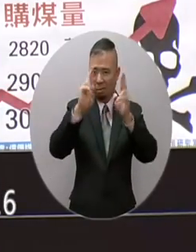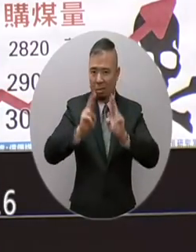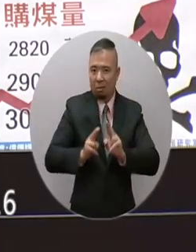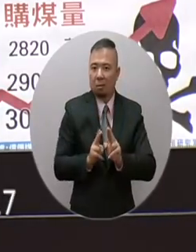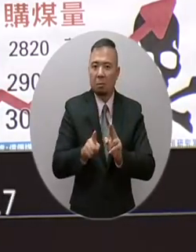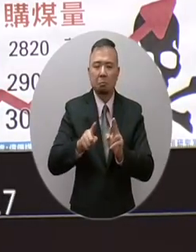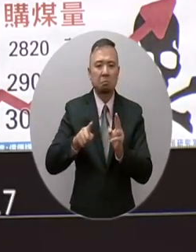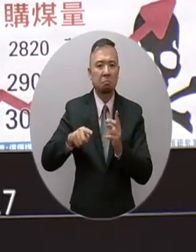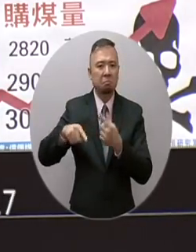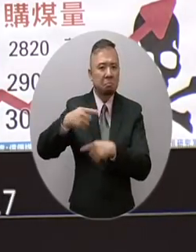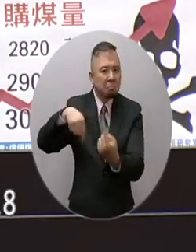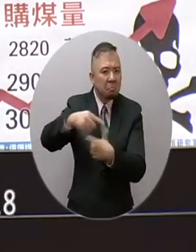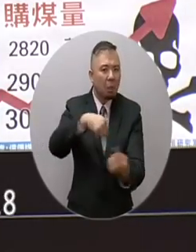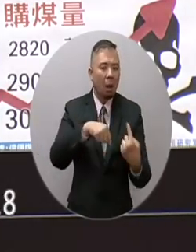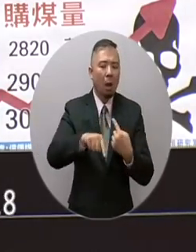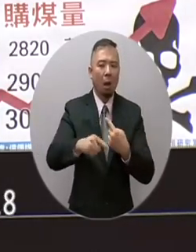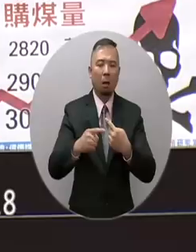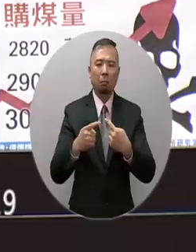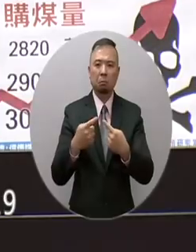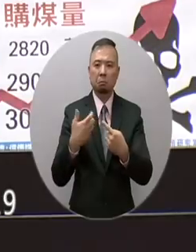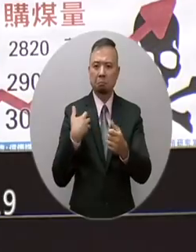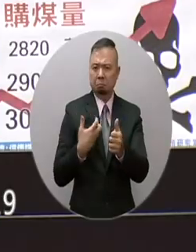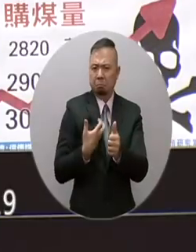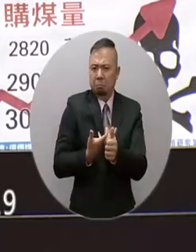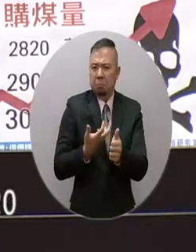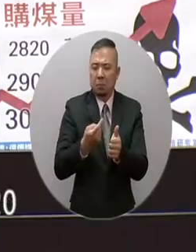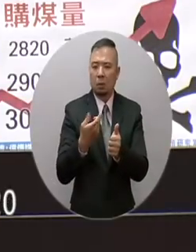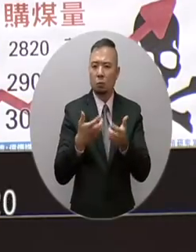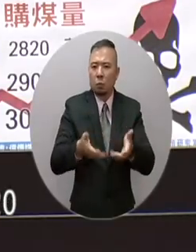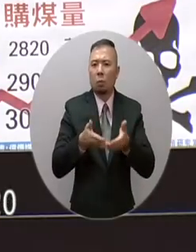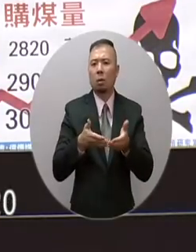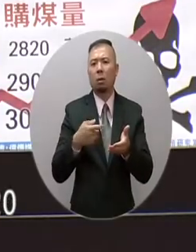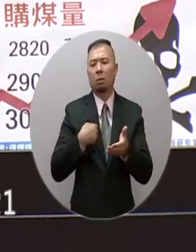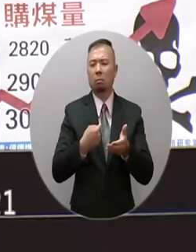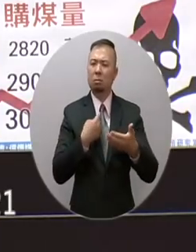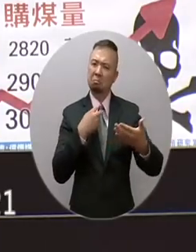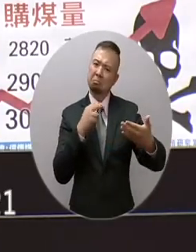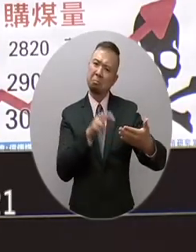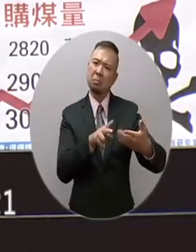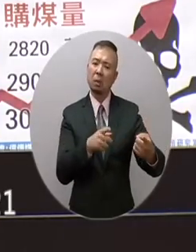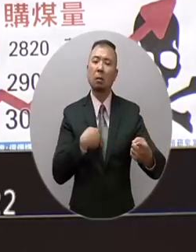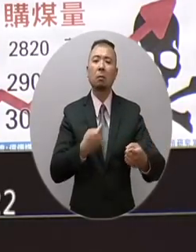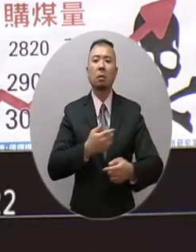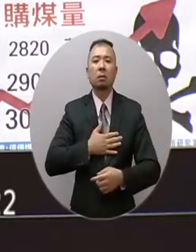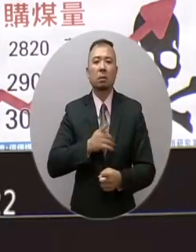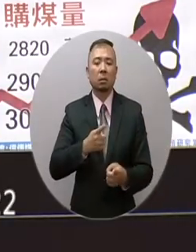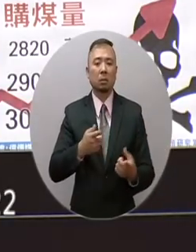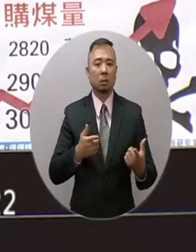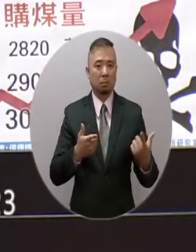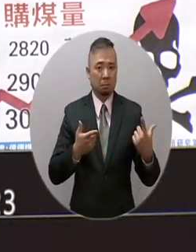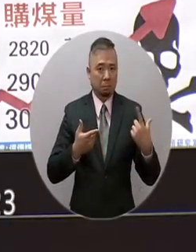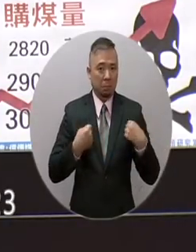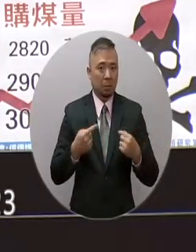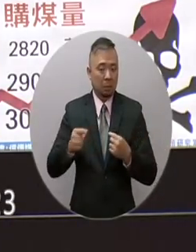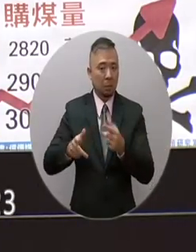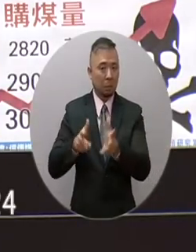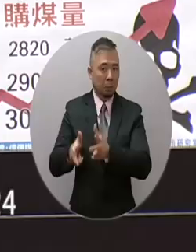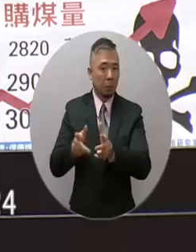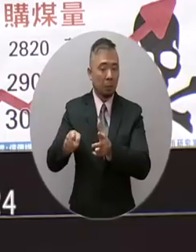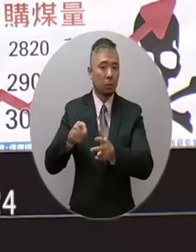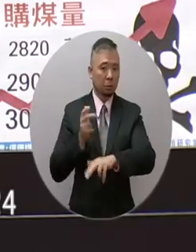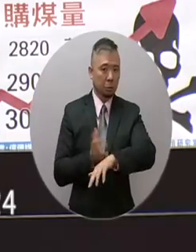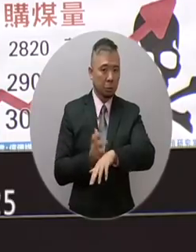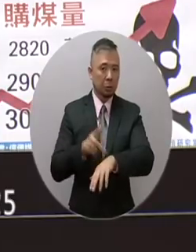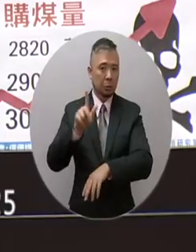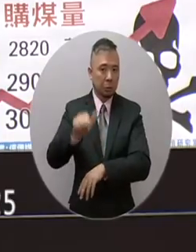相当重要的比例，但是我们看到这样子，那我知道我们的这个原厂的技师昨天分批